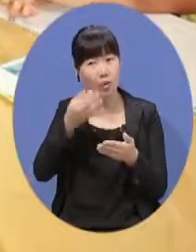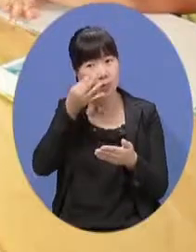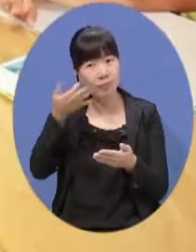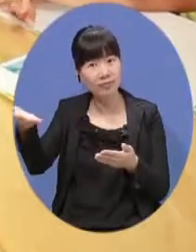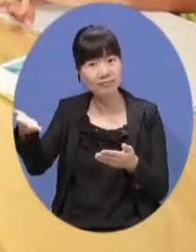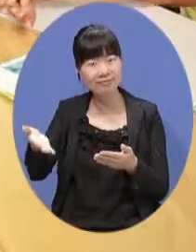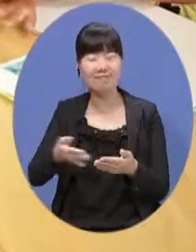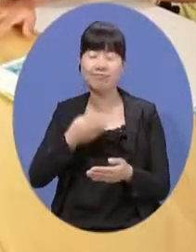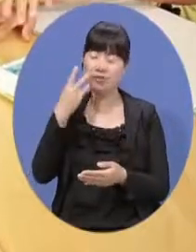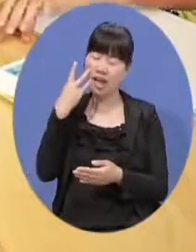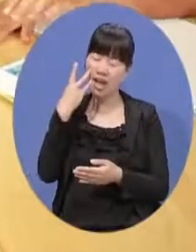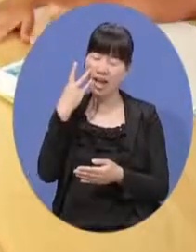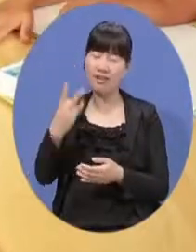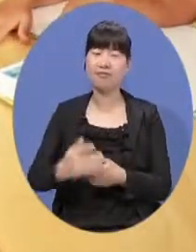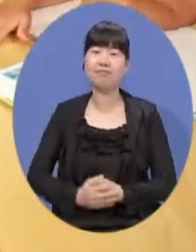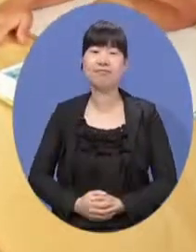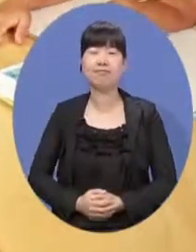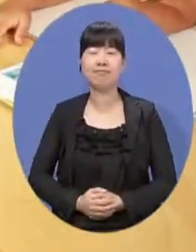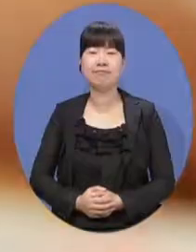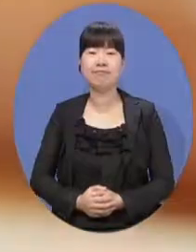그려볼까요?